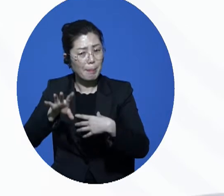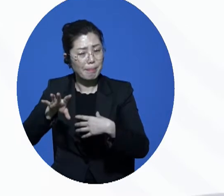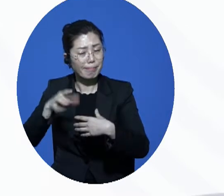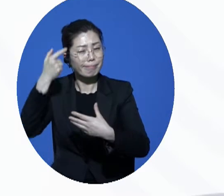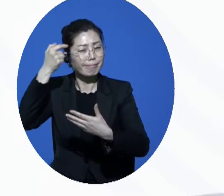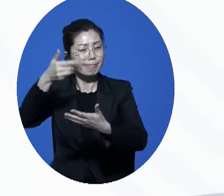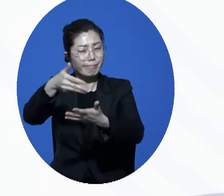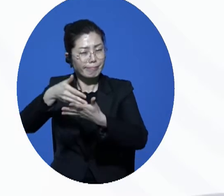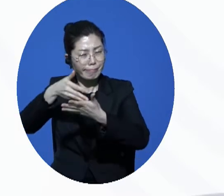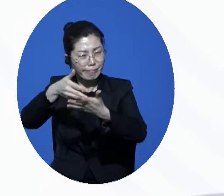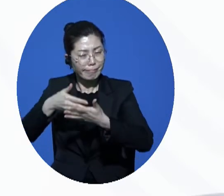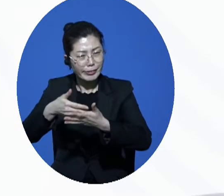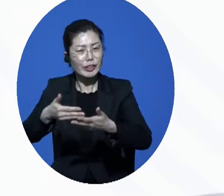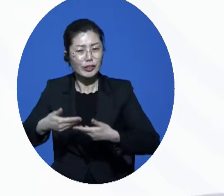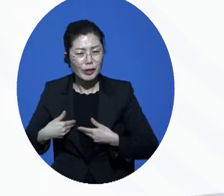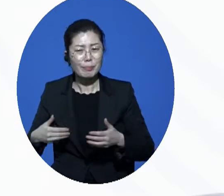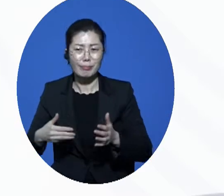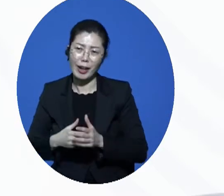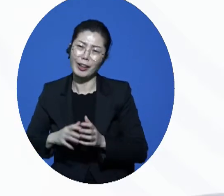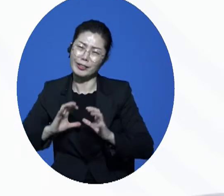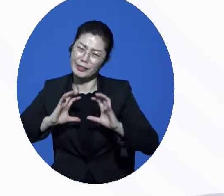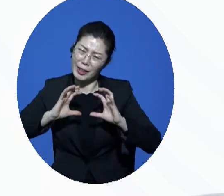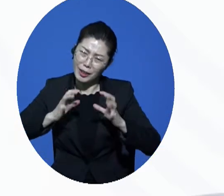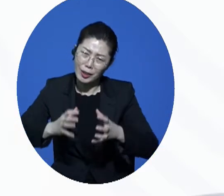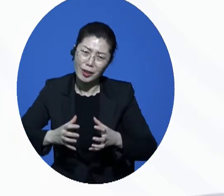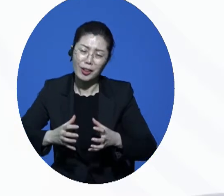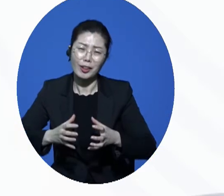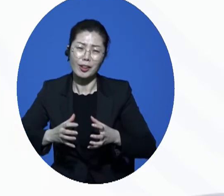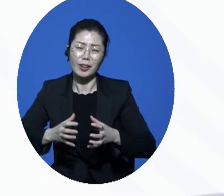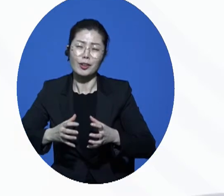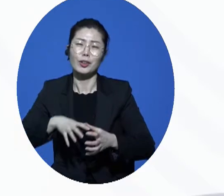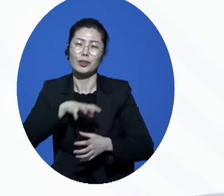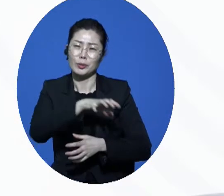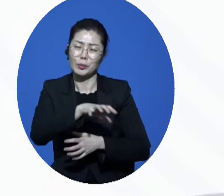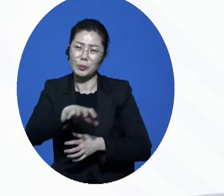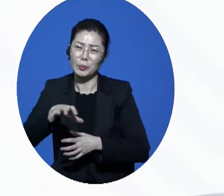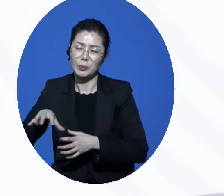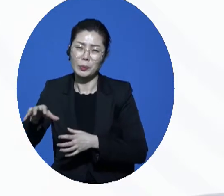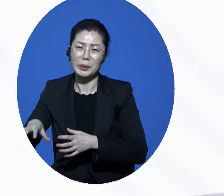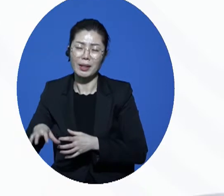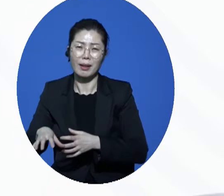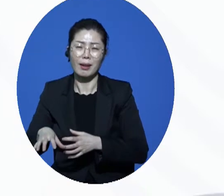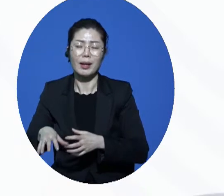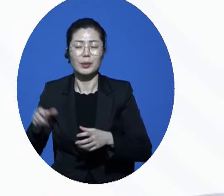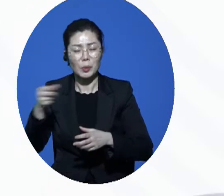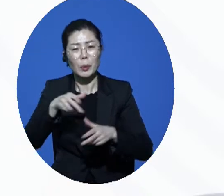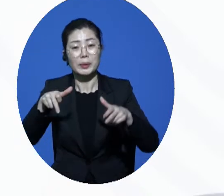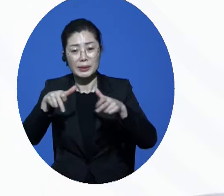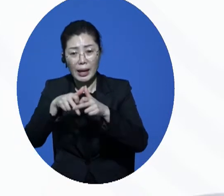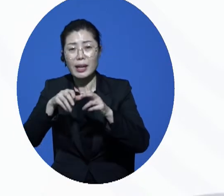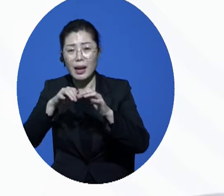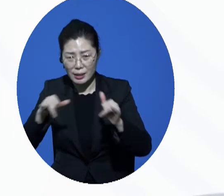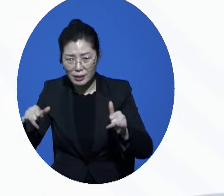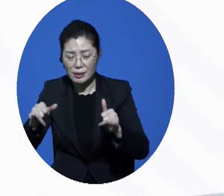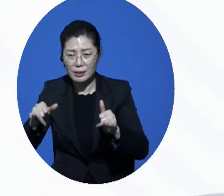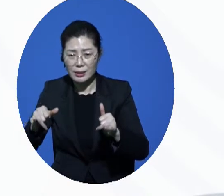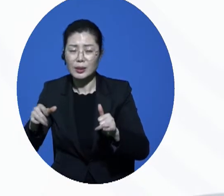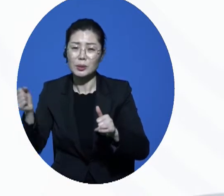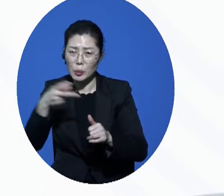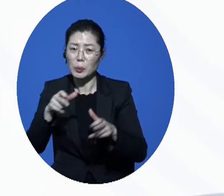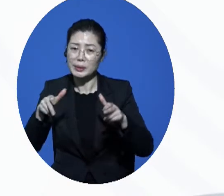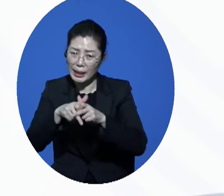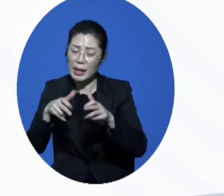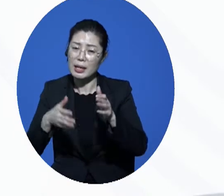제출해 주셨는데요. 상당히 글로벌한 설문이었다라고 볼 수가 있겠습니다. 장애인들이 응답한 내용들이 참으로 많았고 또 그들의 대표 기관들도